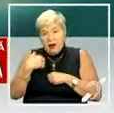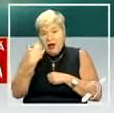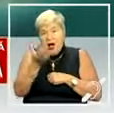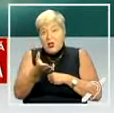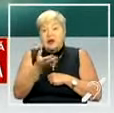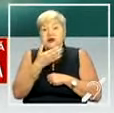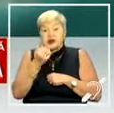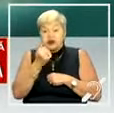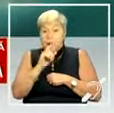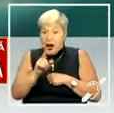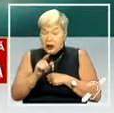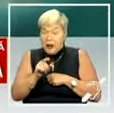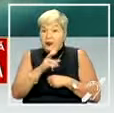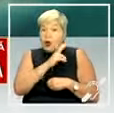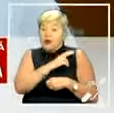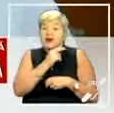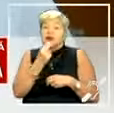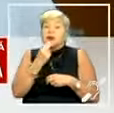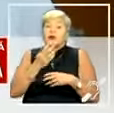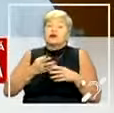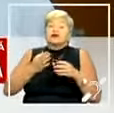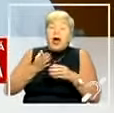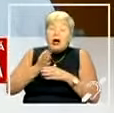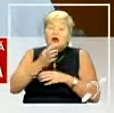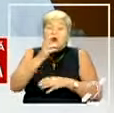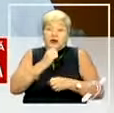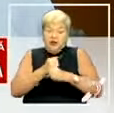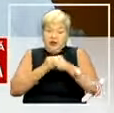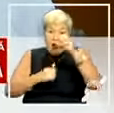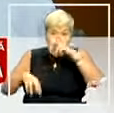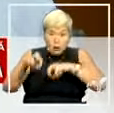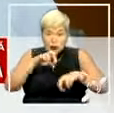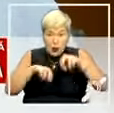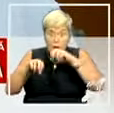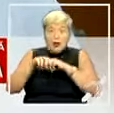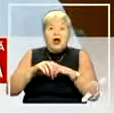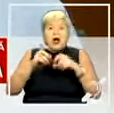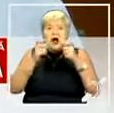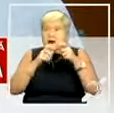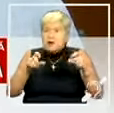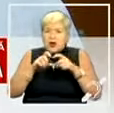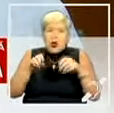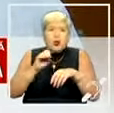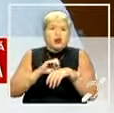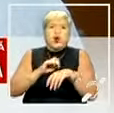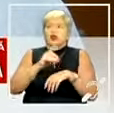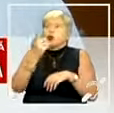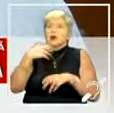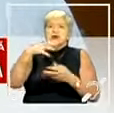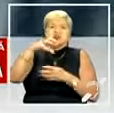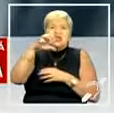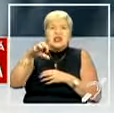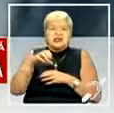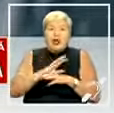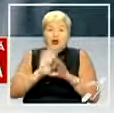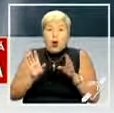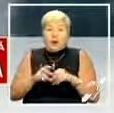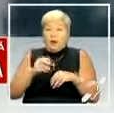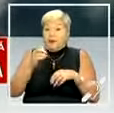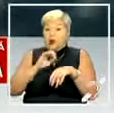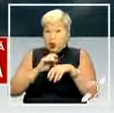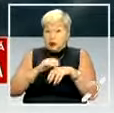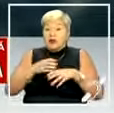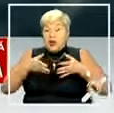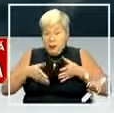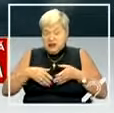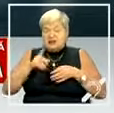de GEA sunt în continuare pe secția de chirurgie cardiovasculară, se fac percheziții și în biroul medicului și acesta este în continuare aici la spital.